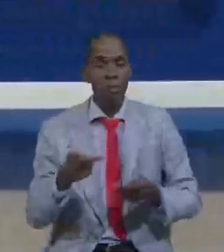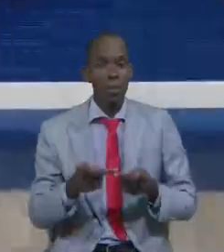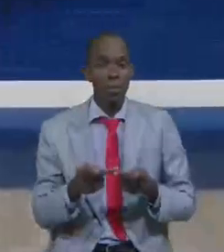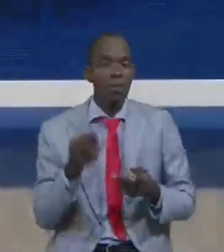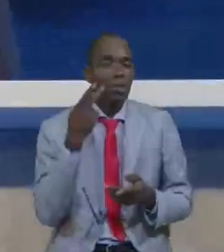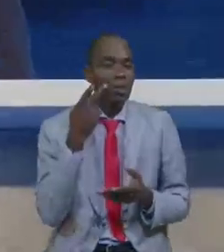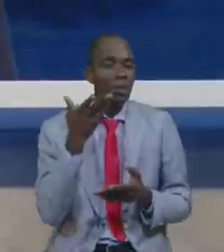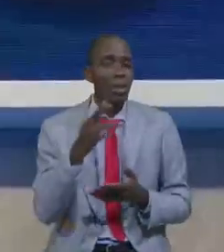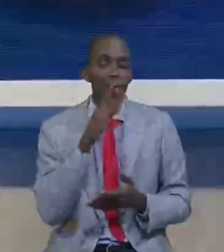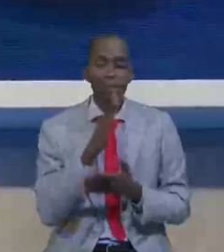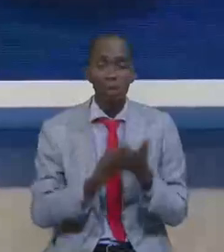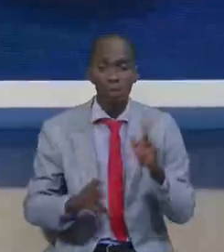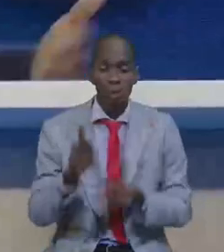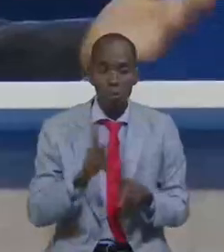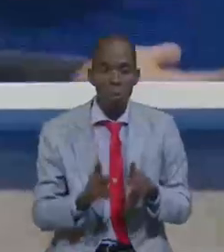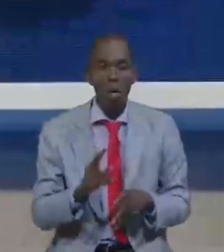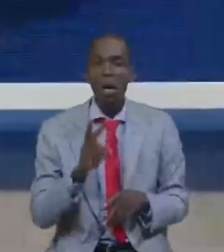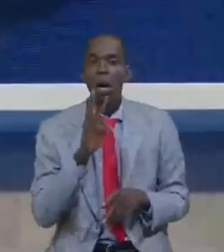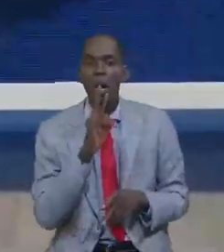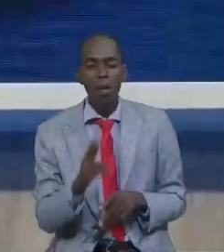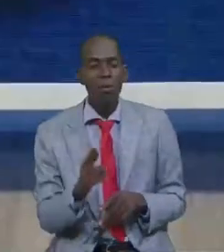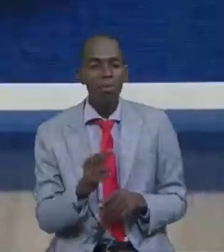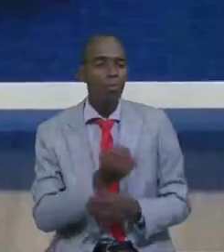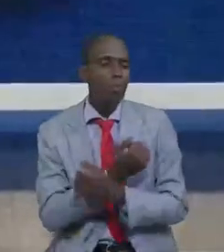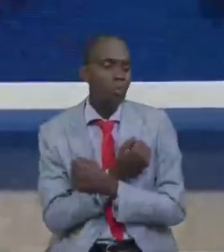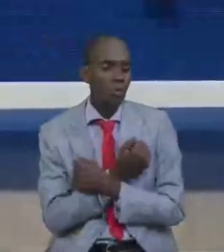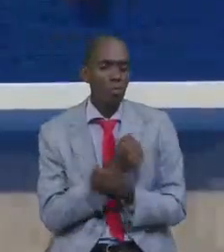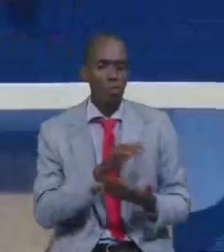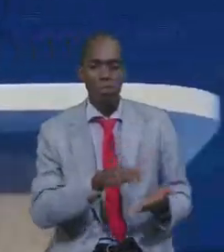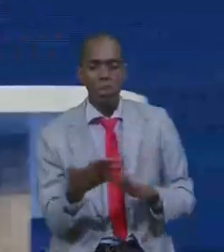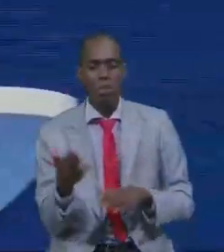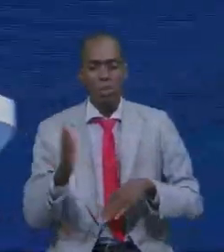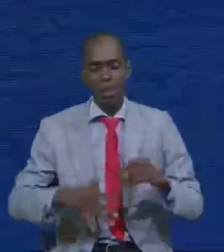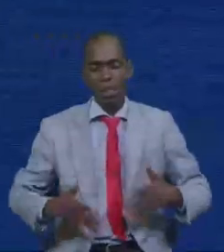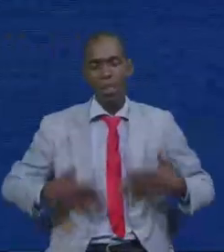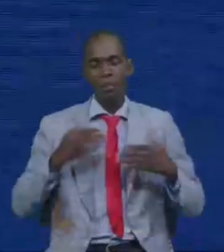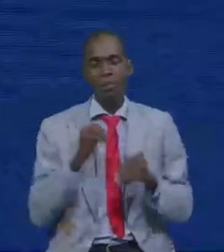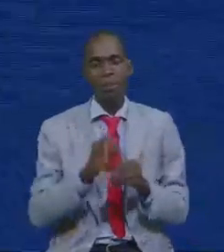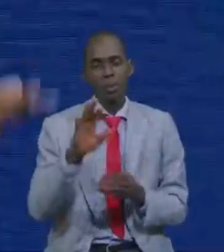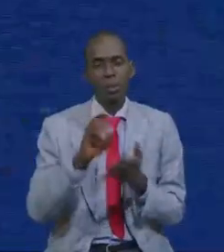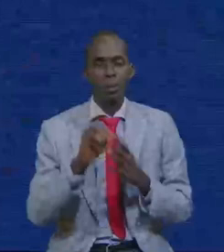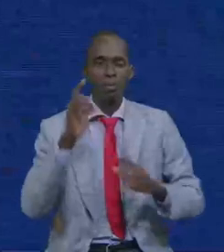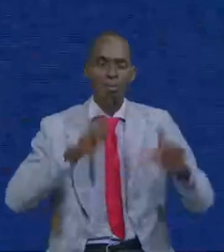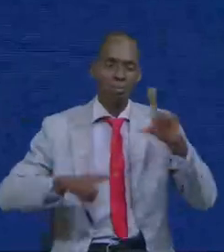personnes qui sont proches de la mort que de la vie par leur langage, par leur pensée,